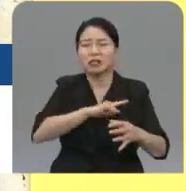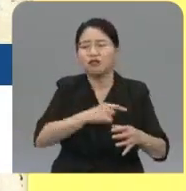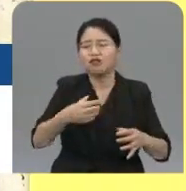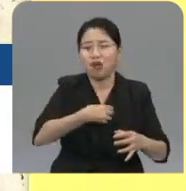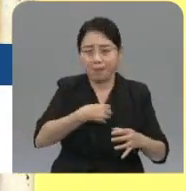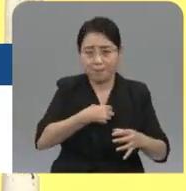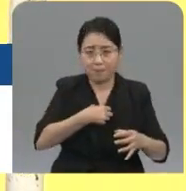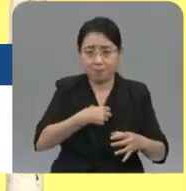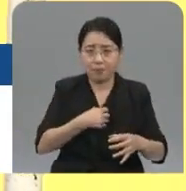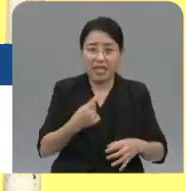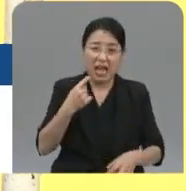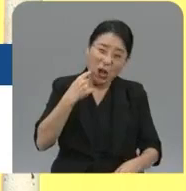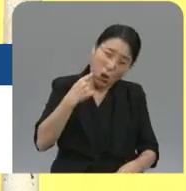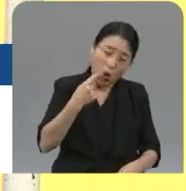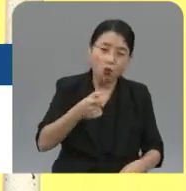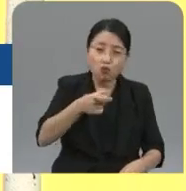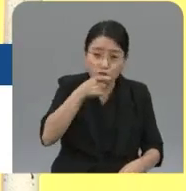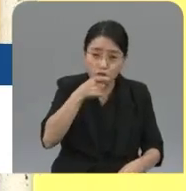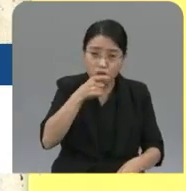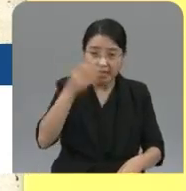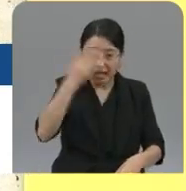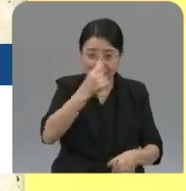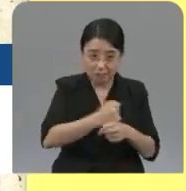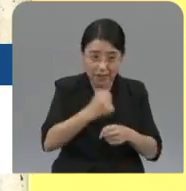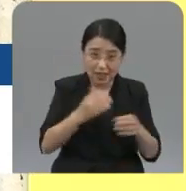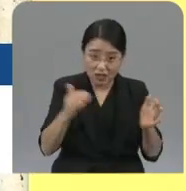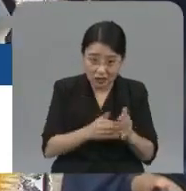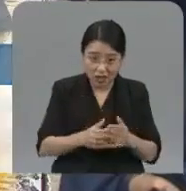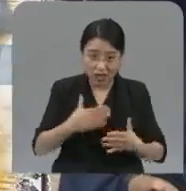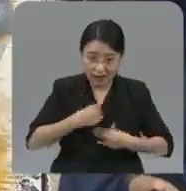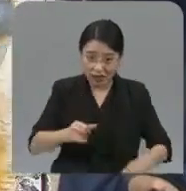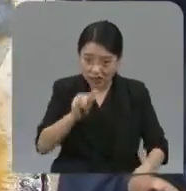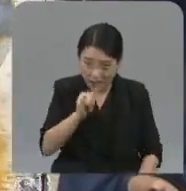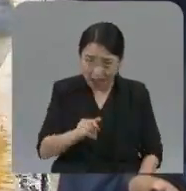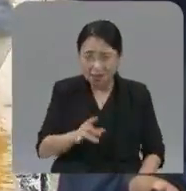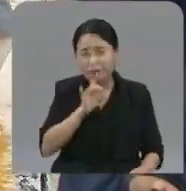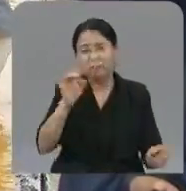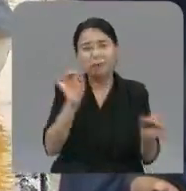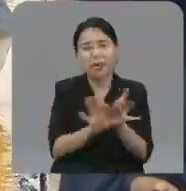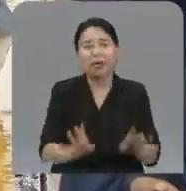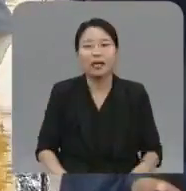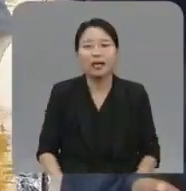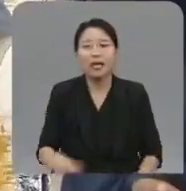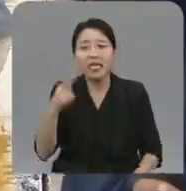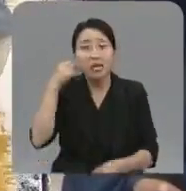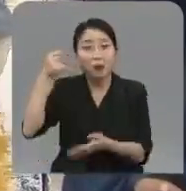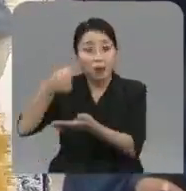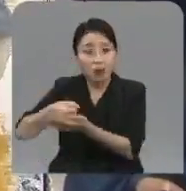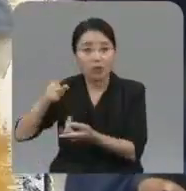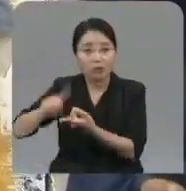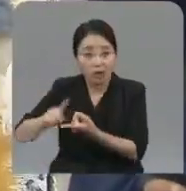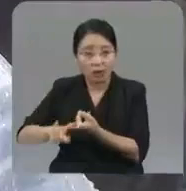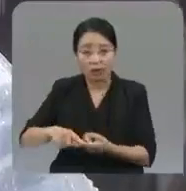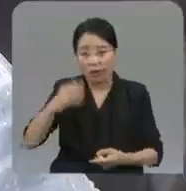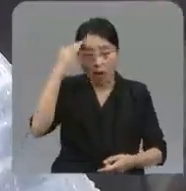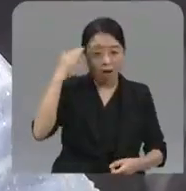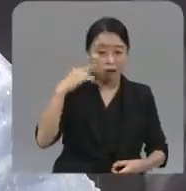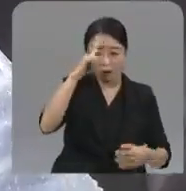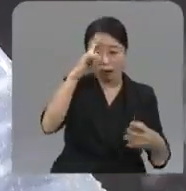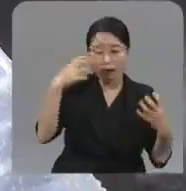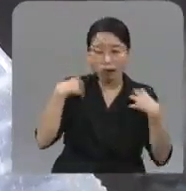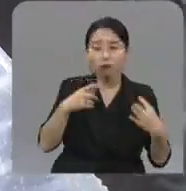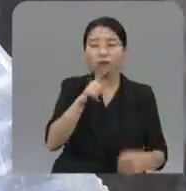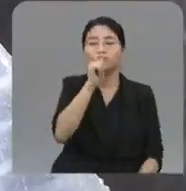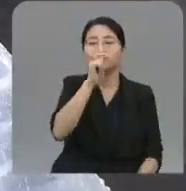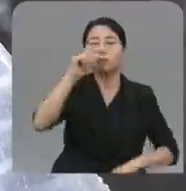monde entier c'est rassemblements se déroule tous les mercredis depuis 1992 pour dénoncer l'esclavage sexuel du